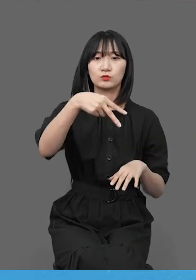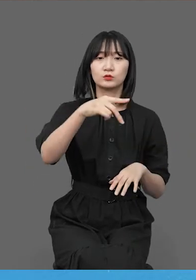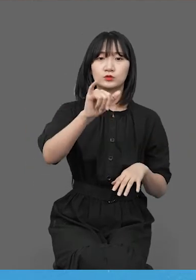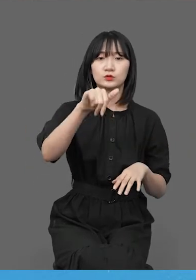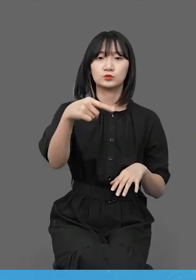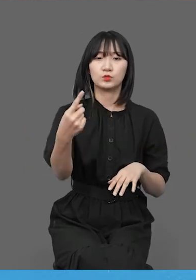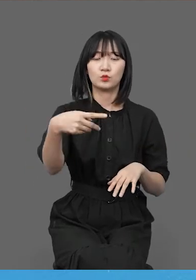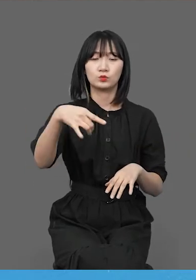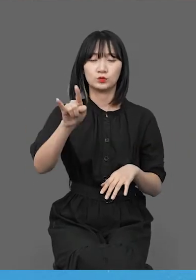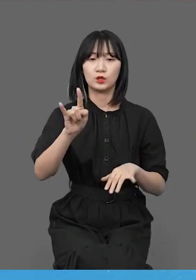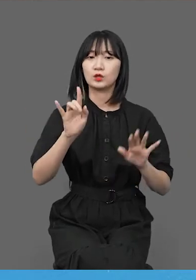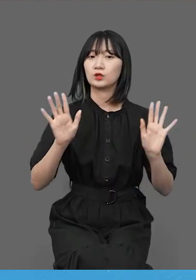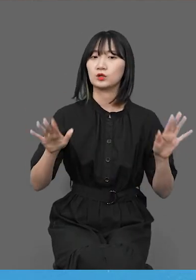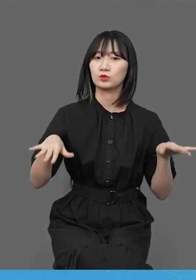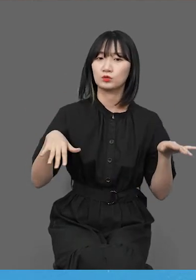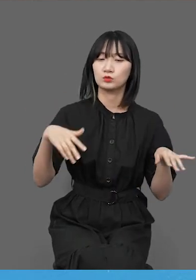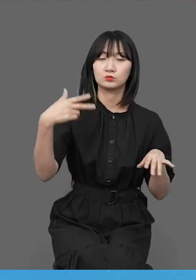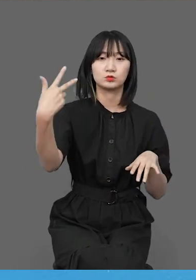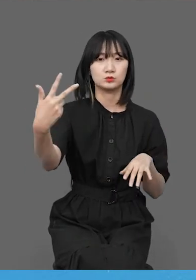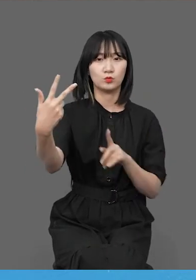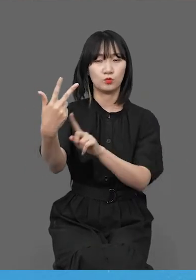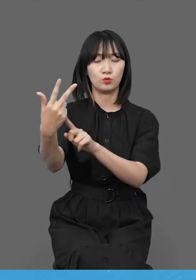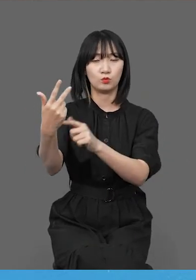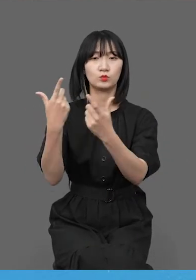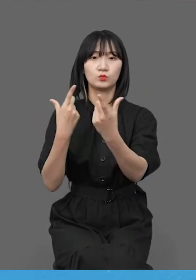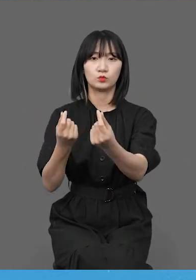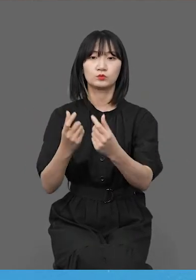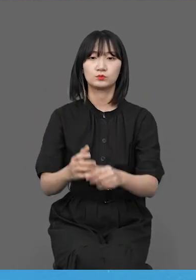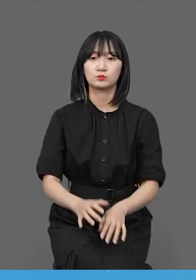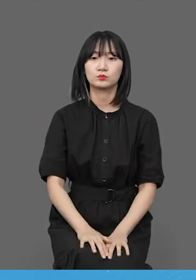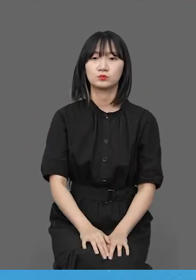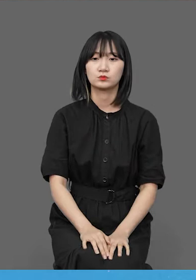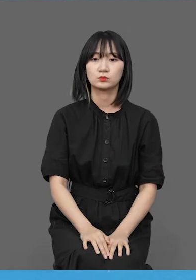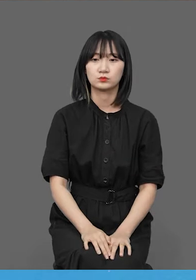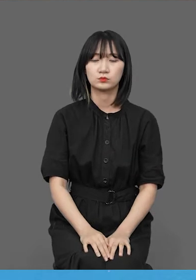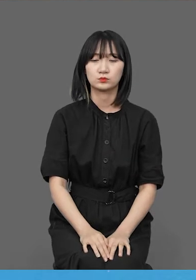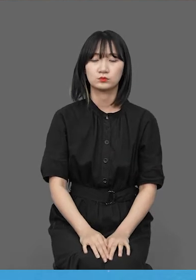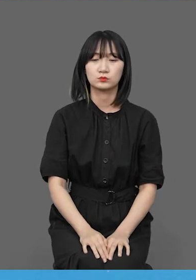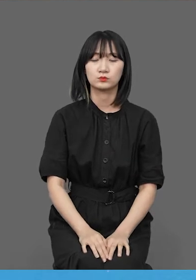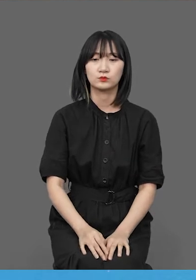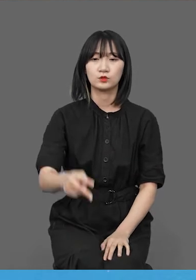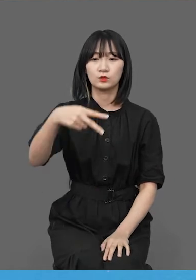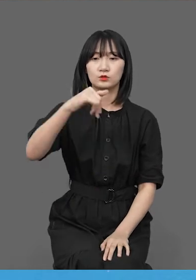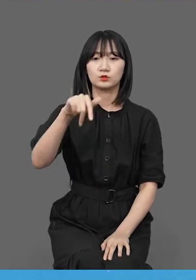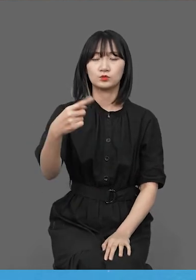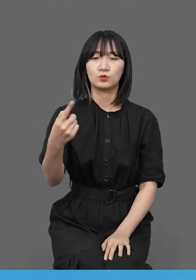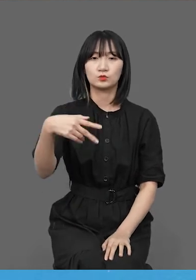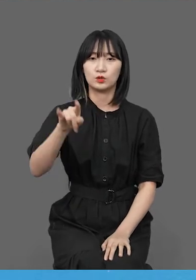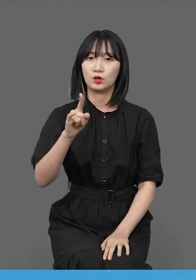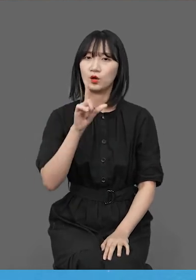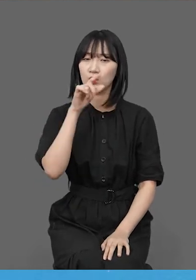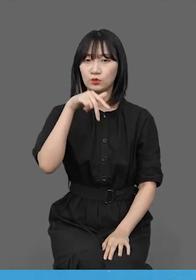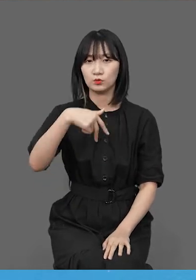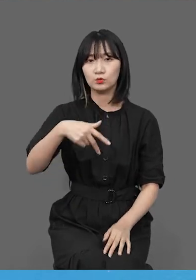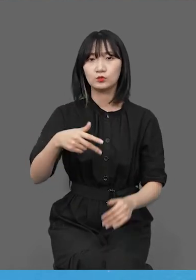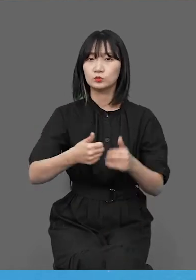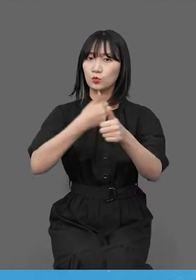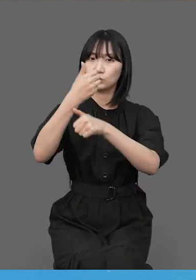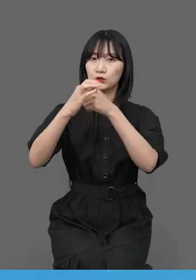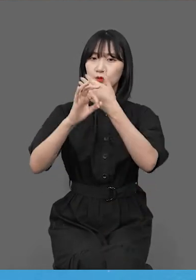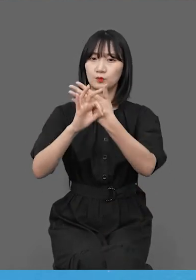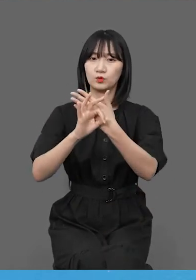바로 저 7번 깃털이다 이거지. 그러니까 시조새가 조상이라면은 적어도 1, 2, 3, 4,